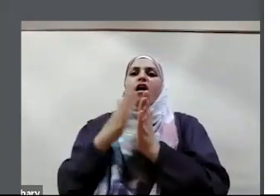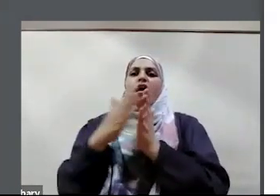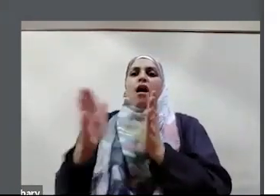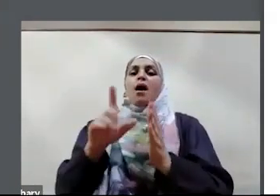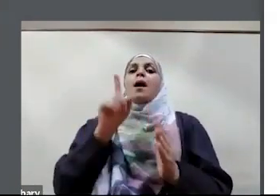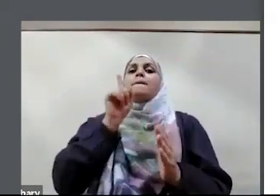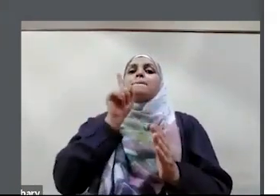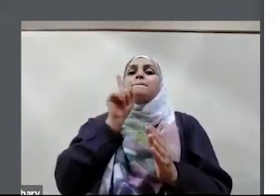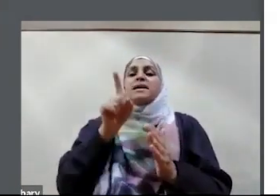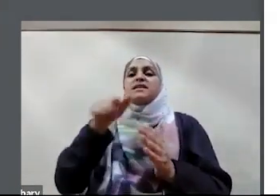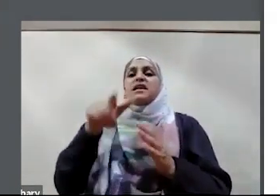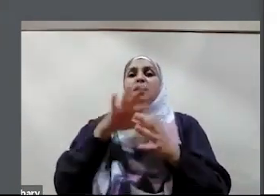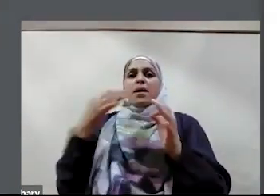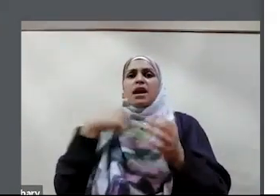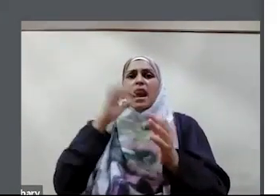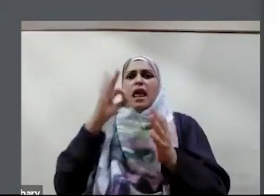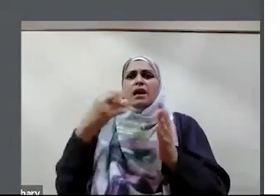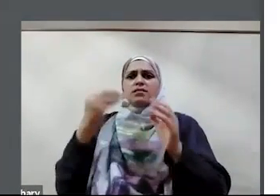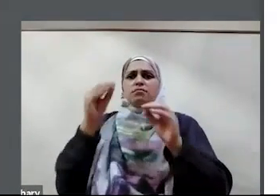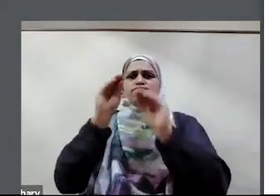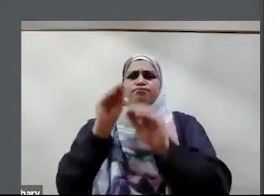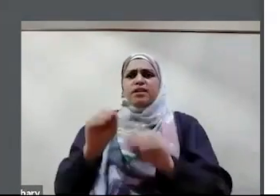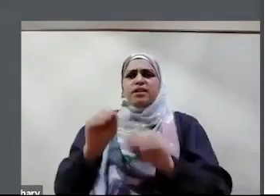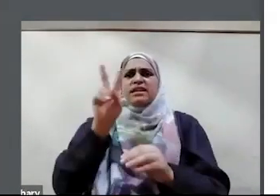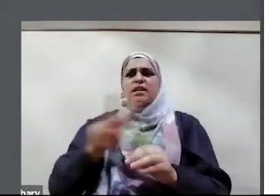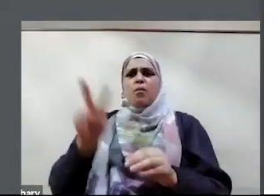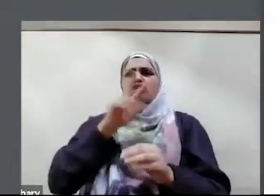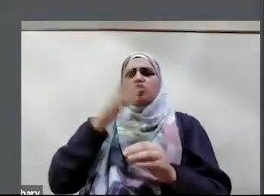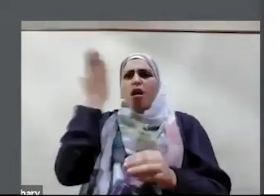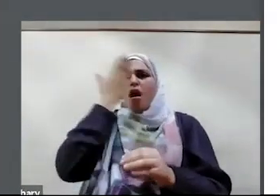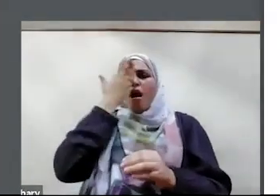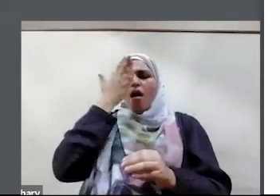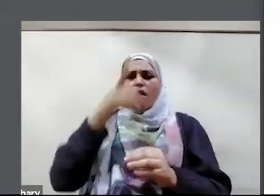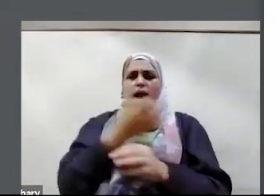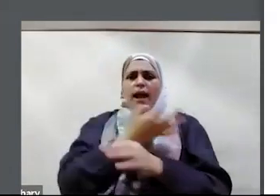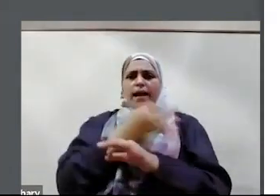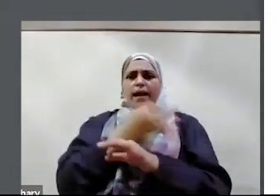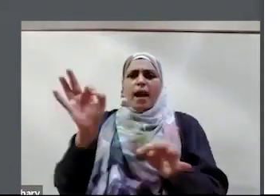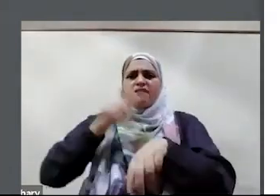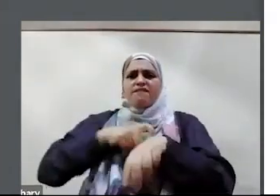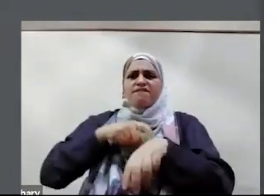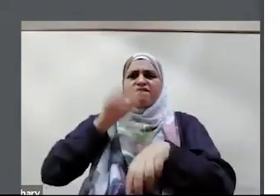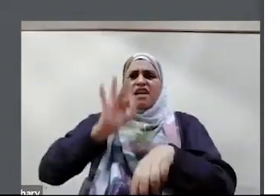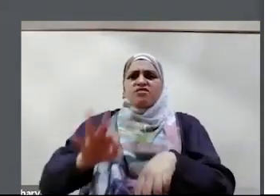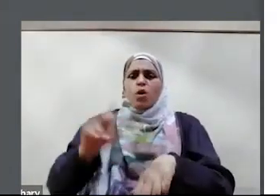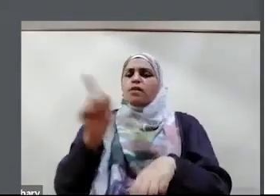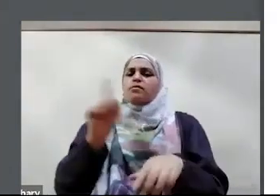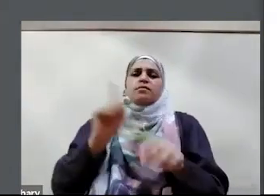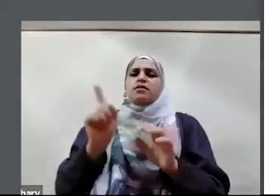محتاجه املا ال 27 صفحه اقراهم كلهم في نفس القعده. ليه؟ لان انا ببساطه